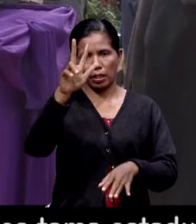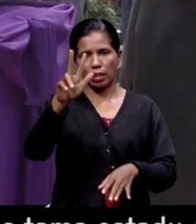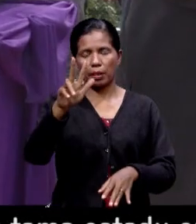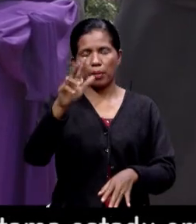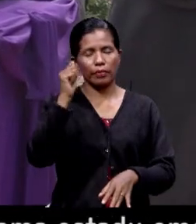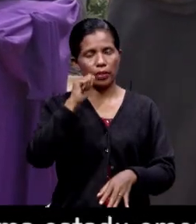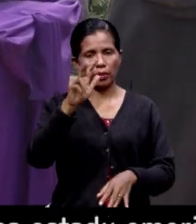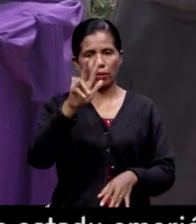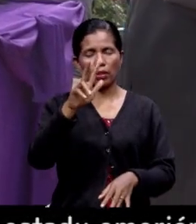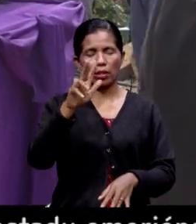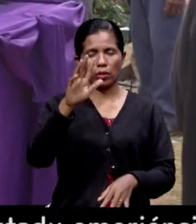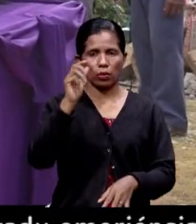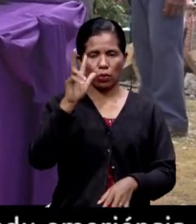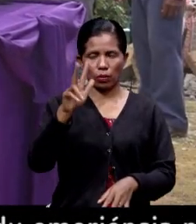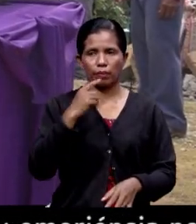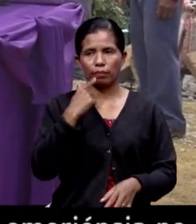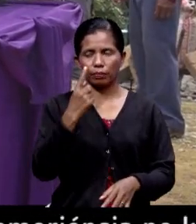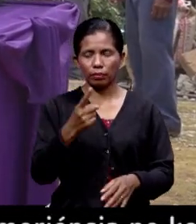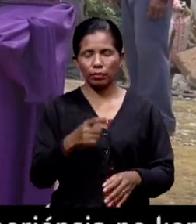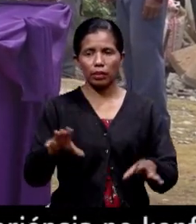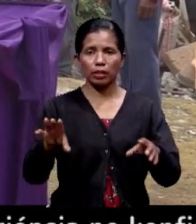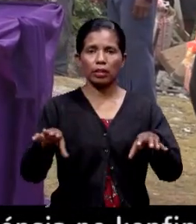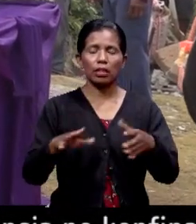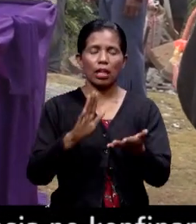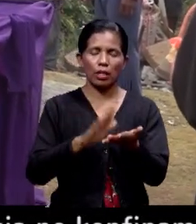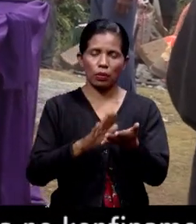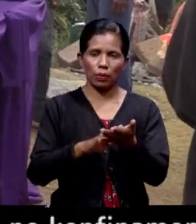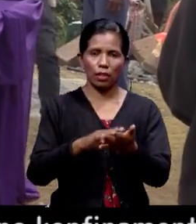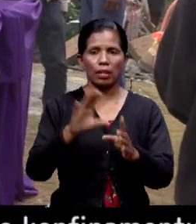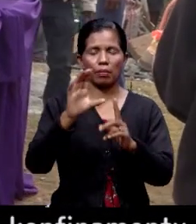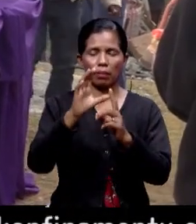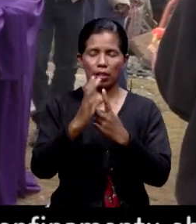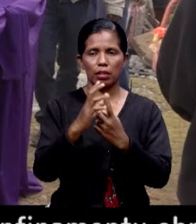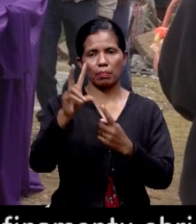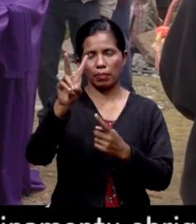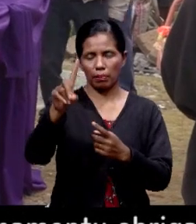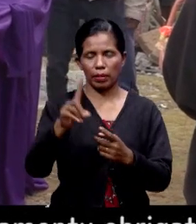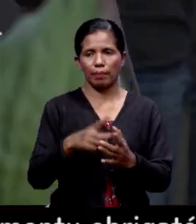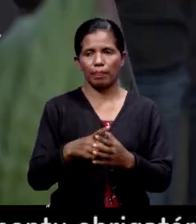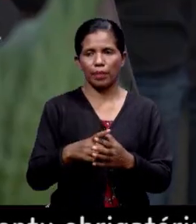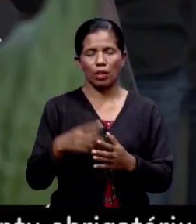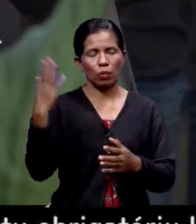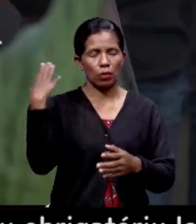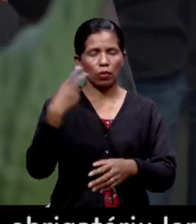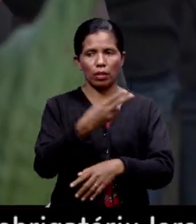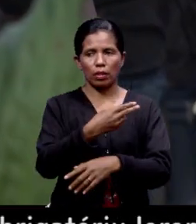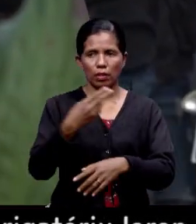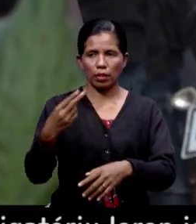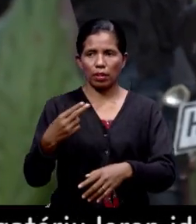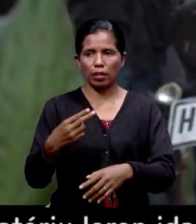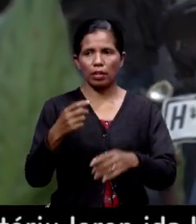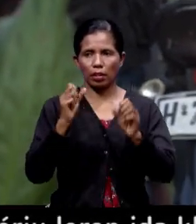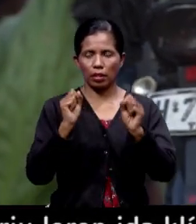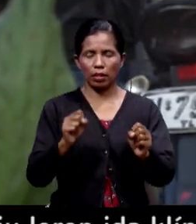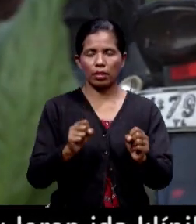Saudoso sekolah to primera klase deit iha tinang riwida tusian neng nulu reseng lima. Antes Indonesia invade Timor Leste, Saudoso liu